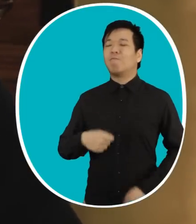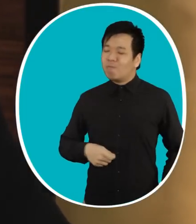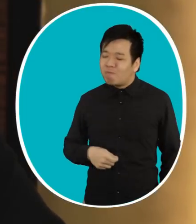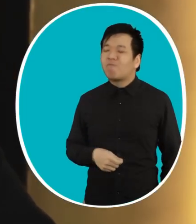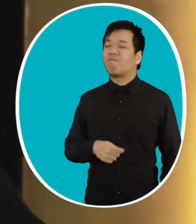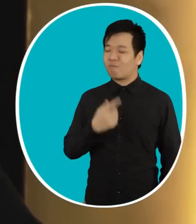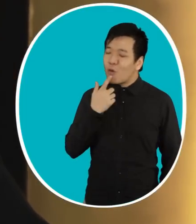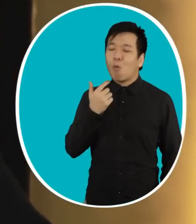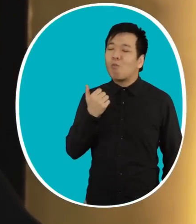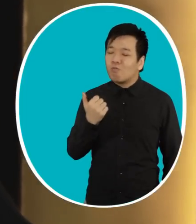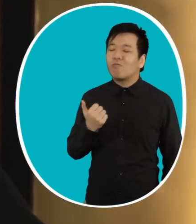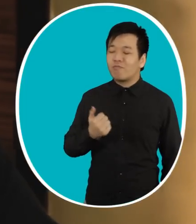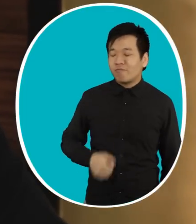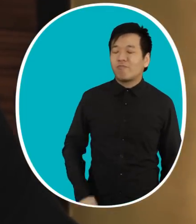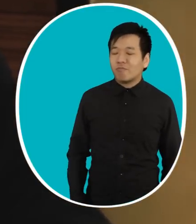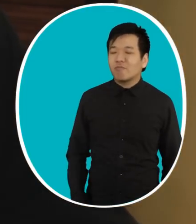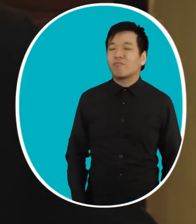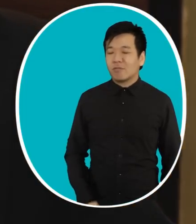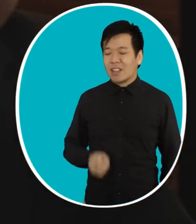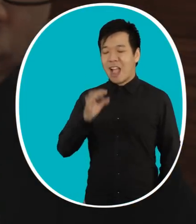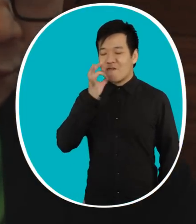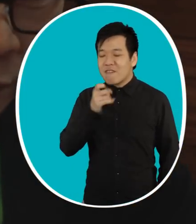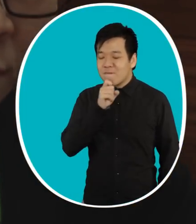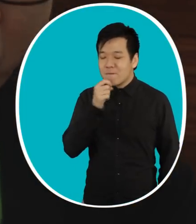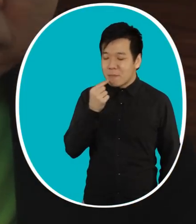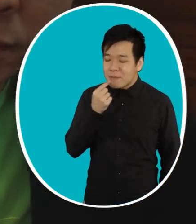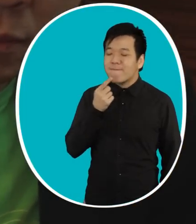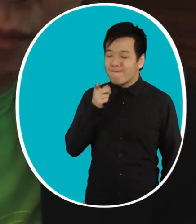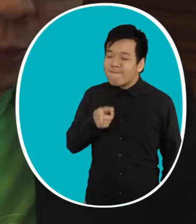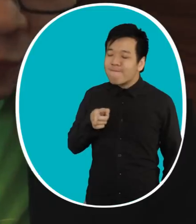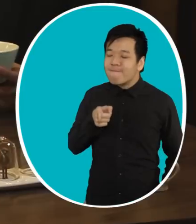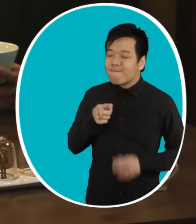好食啊！我哋飯有飯味嘛，